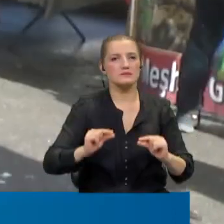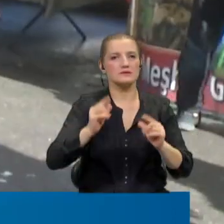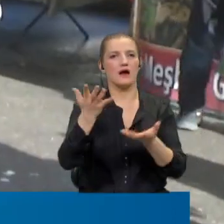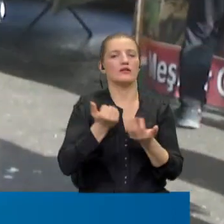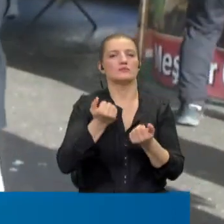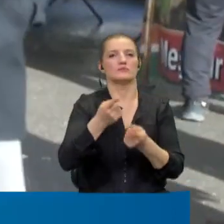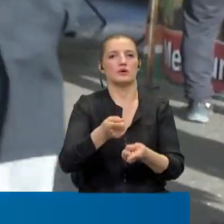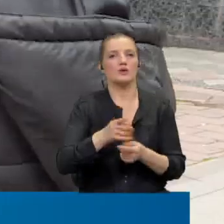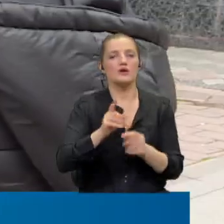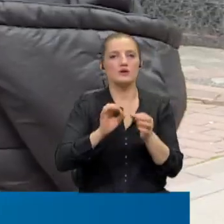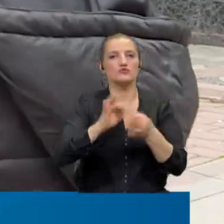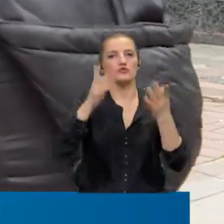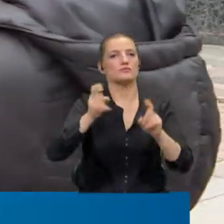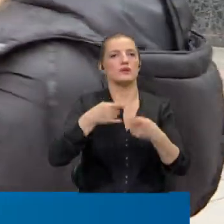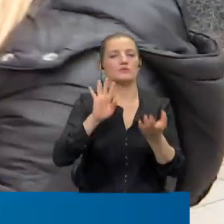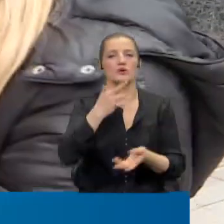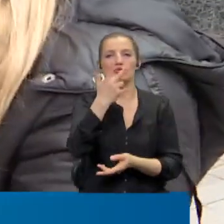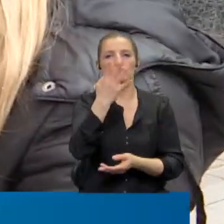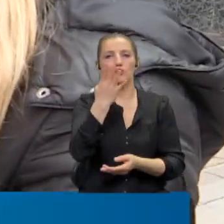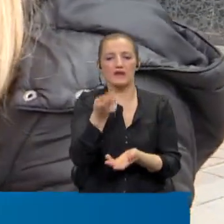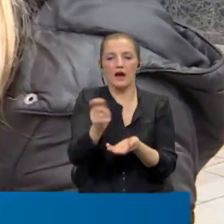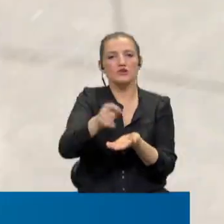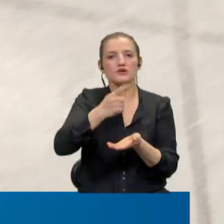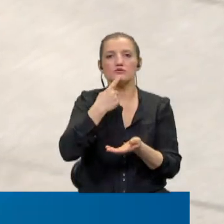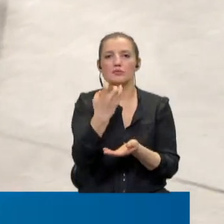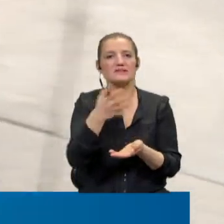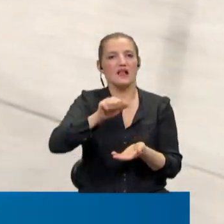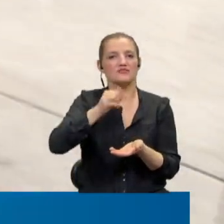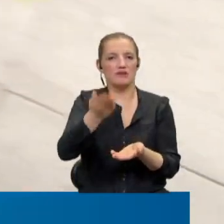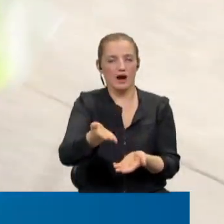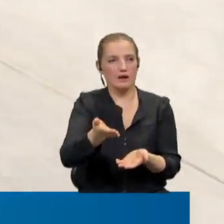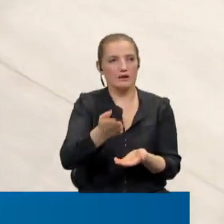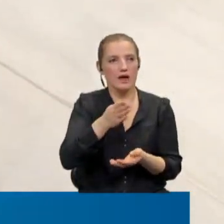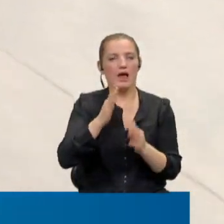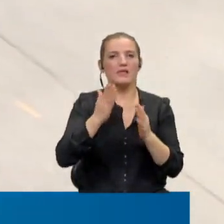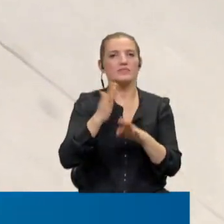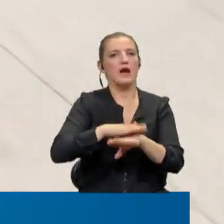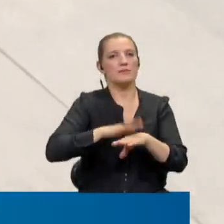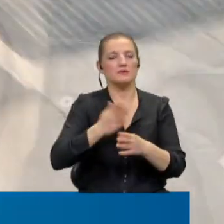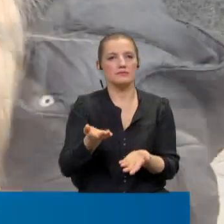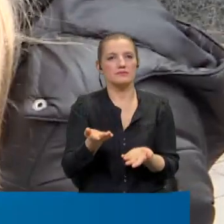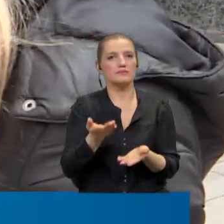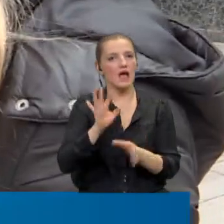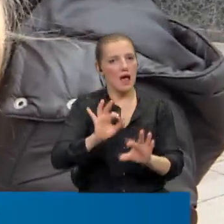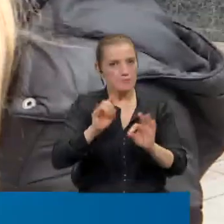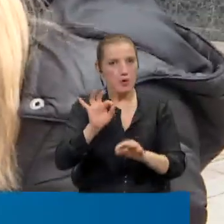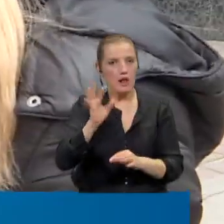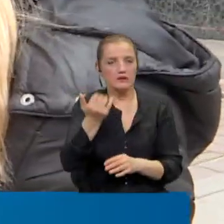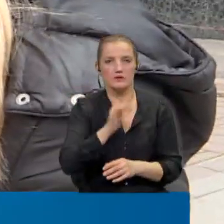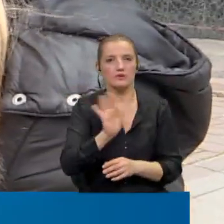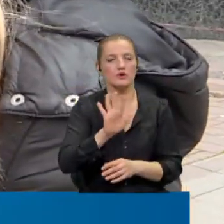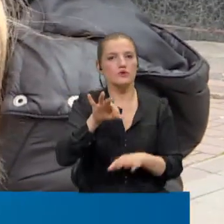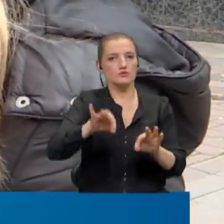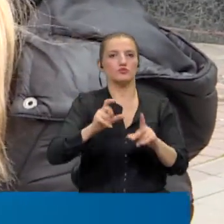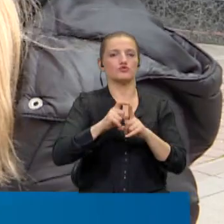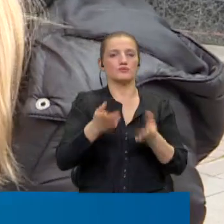ama çaresini bulamıyor orada 3-4 kaşık salça var herhalde o şekilde mi alıyorsunuz evre balım ne ucuzu böyle alıyorsunuz Bir